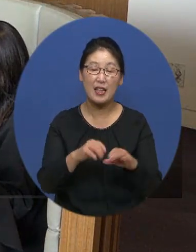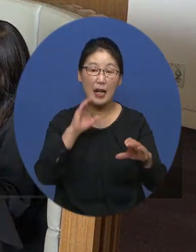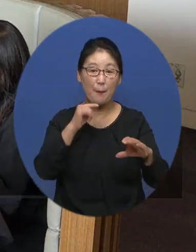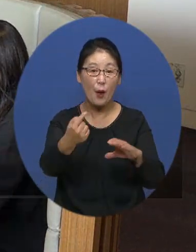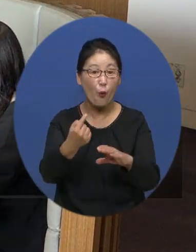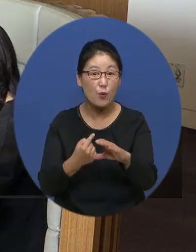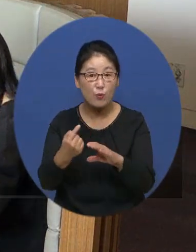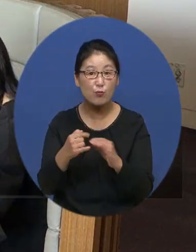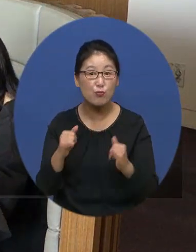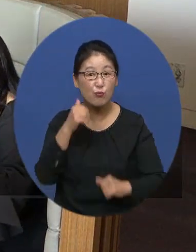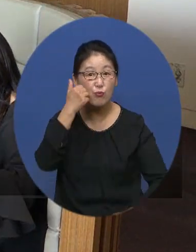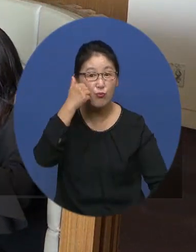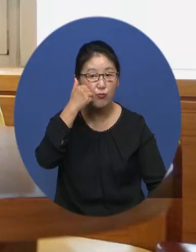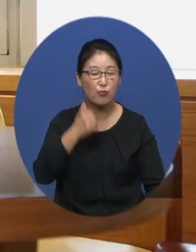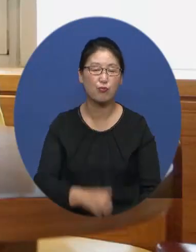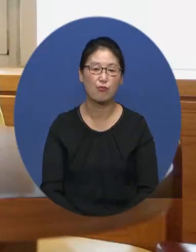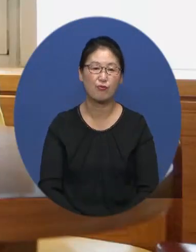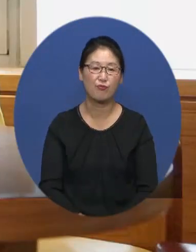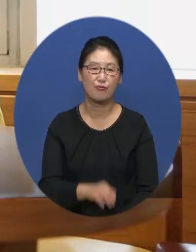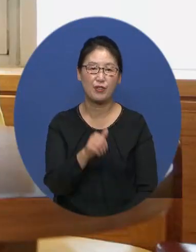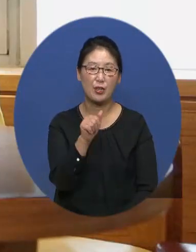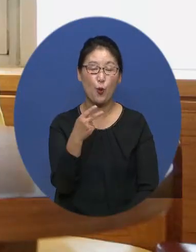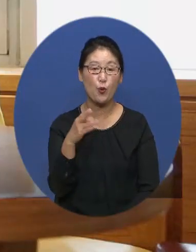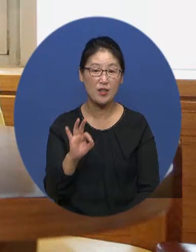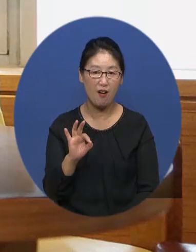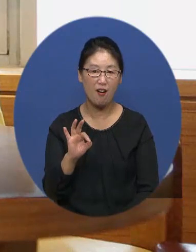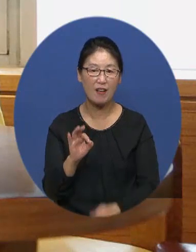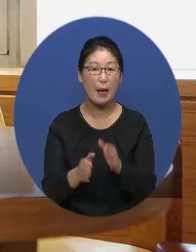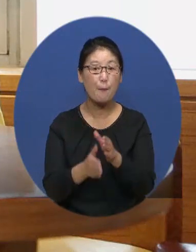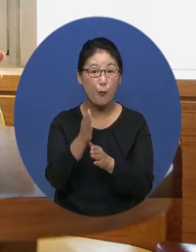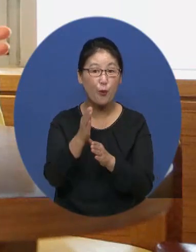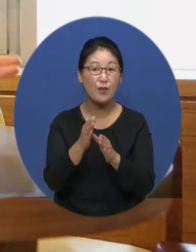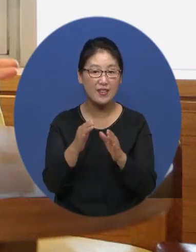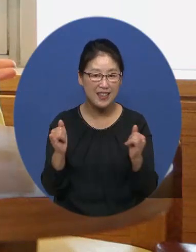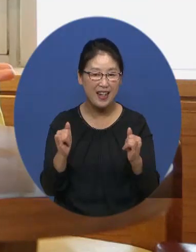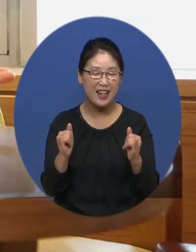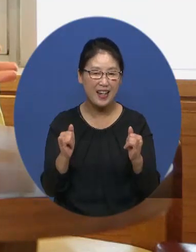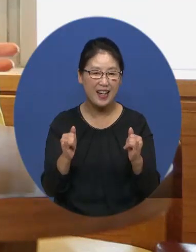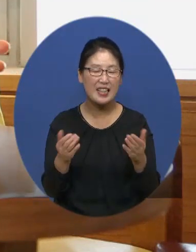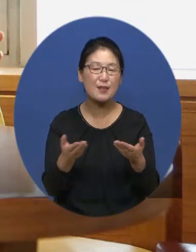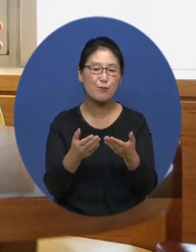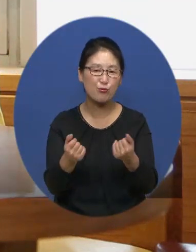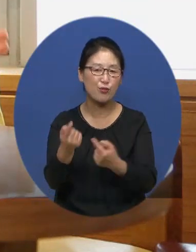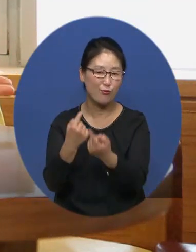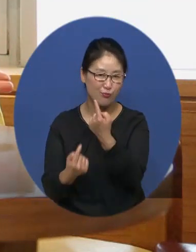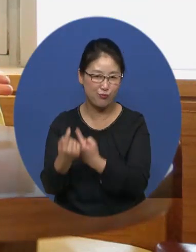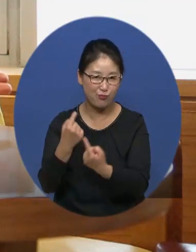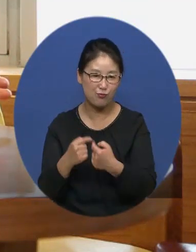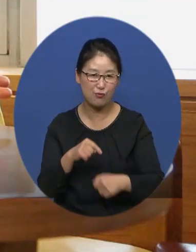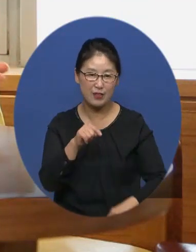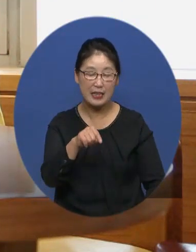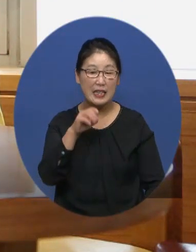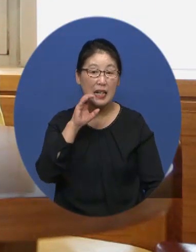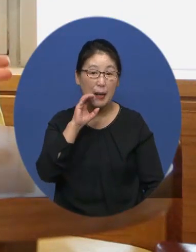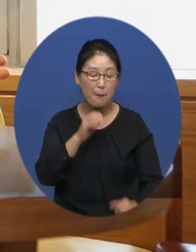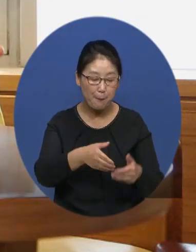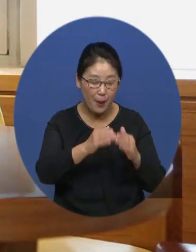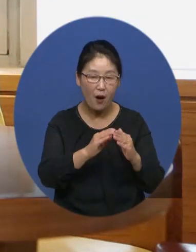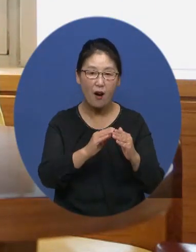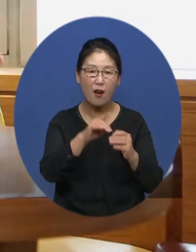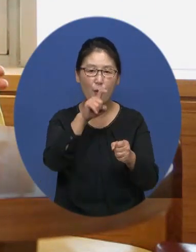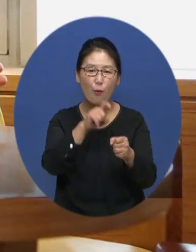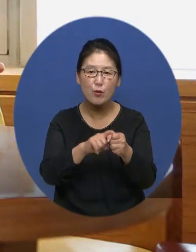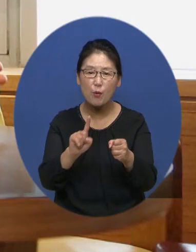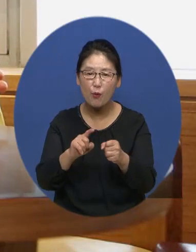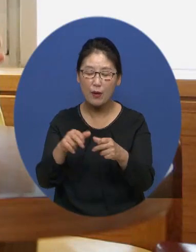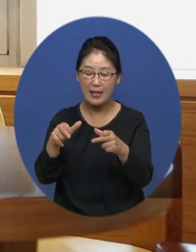주요 고객은 저희 그 효성에이크스 본사 직원들입니다. 원래 처음에 이 회사를 카페를 만들 때 취지가